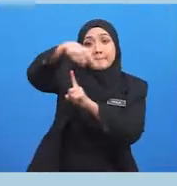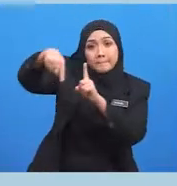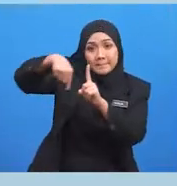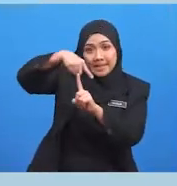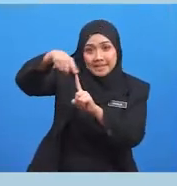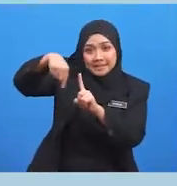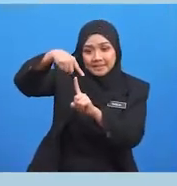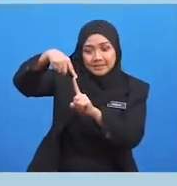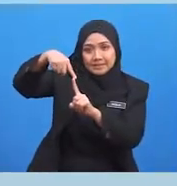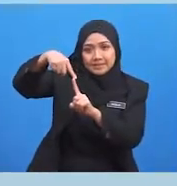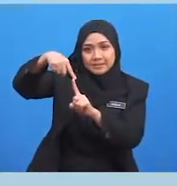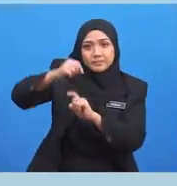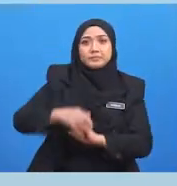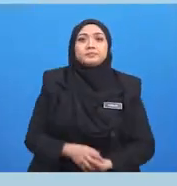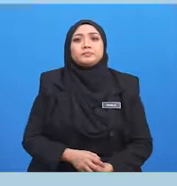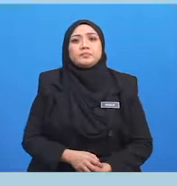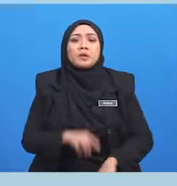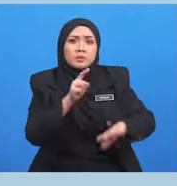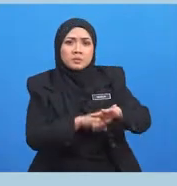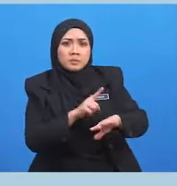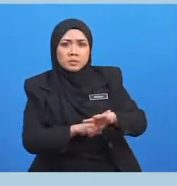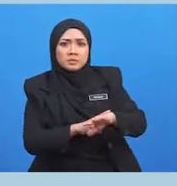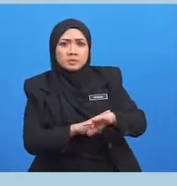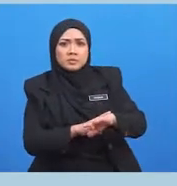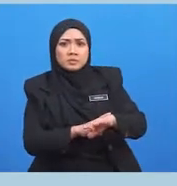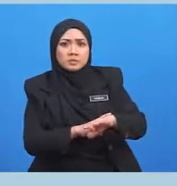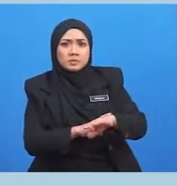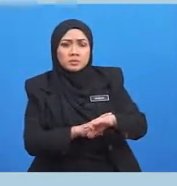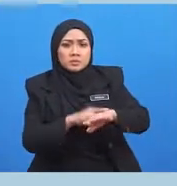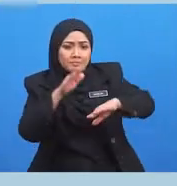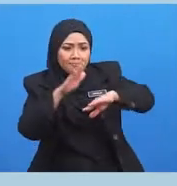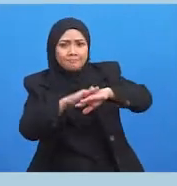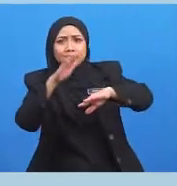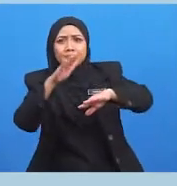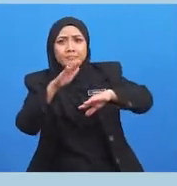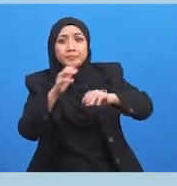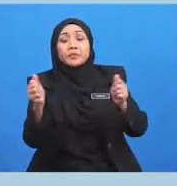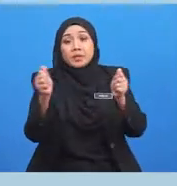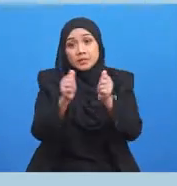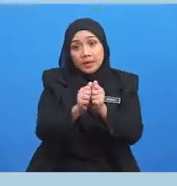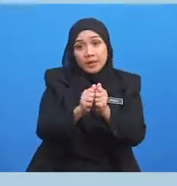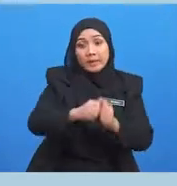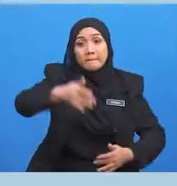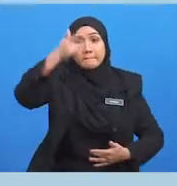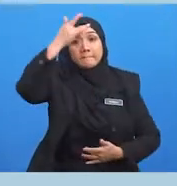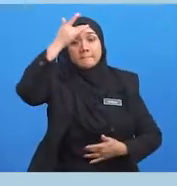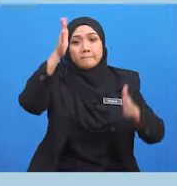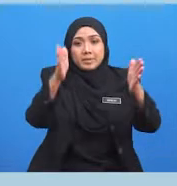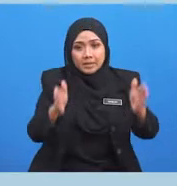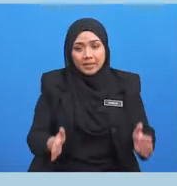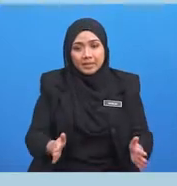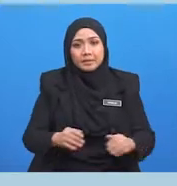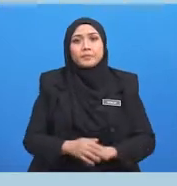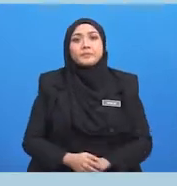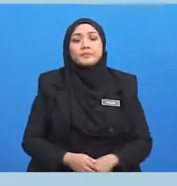berlaku? Semasa berhadapan atau bersentuhan dengan pesakit.